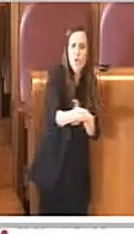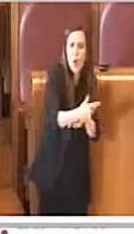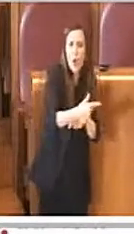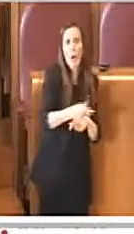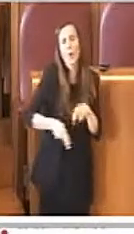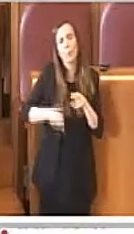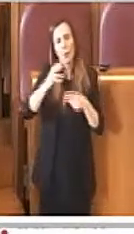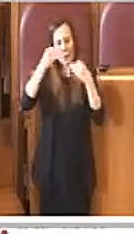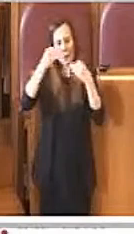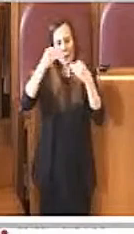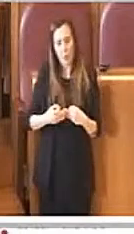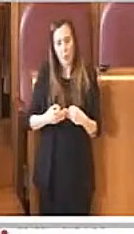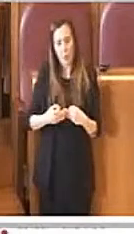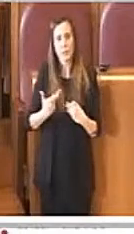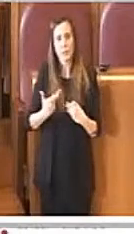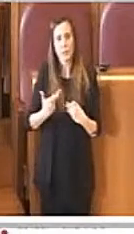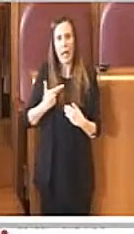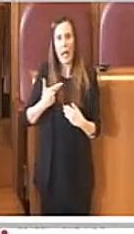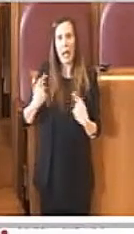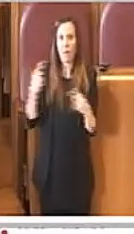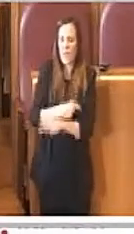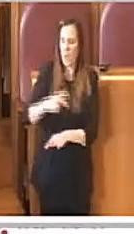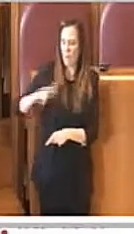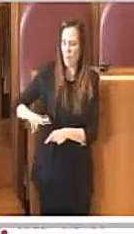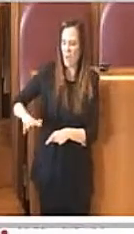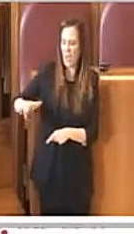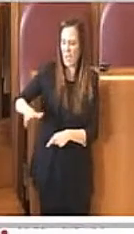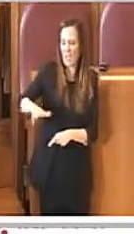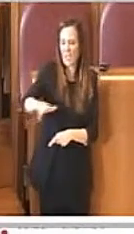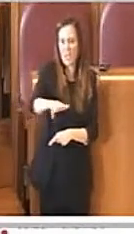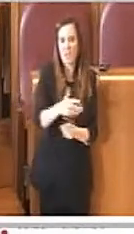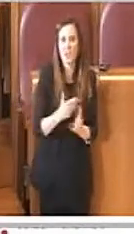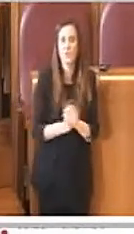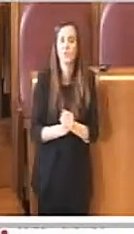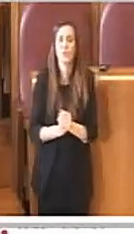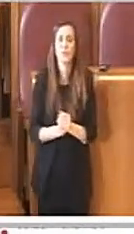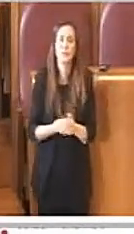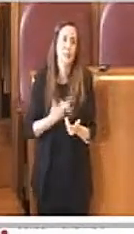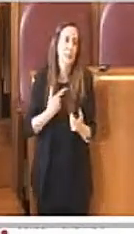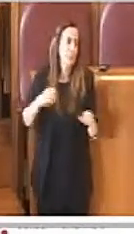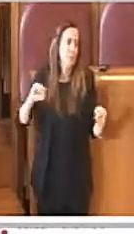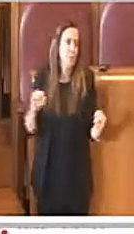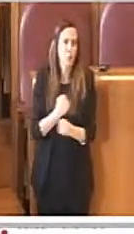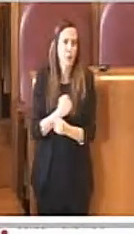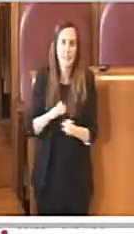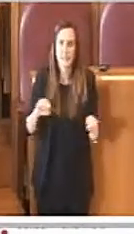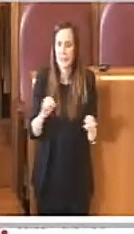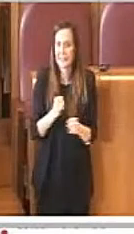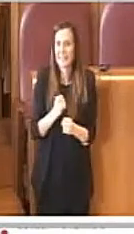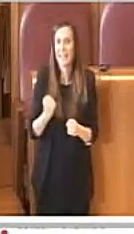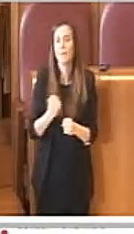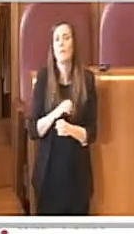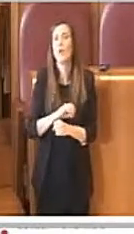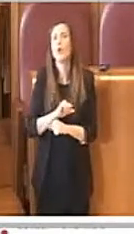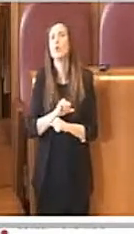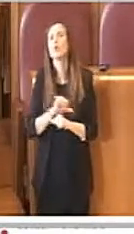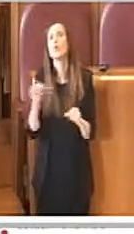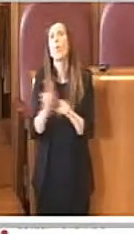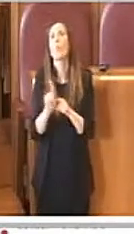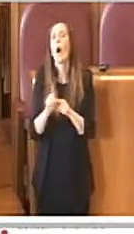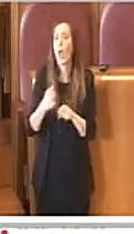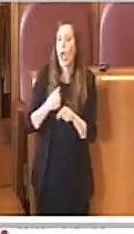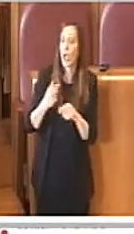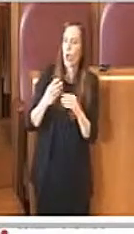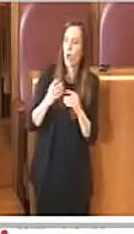di quei 4 parcheggi che sono stati messi al posto. Ecco, non si può stare solamente da una parte